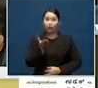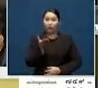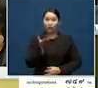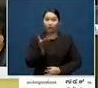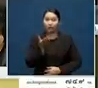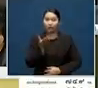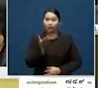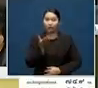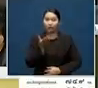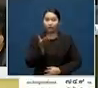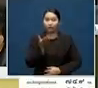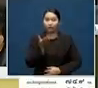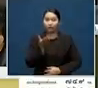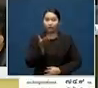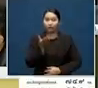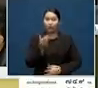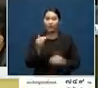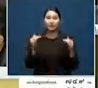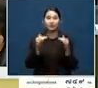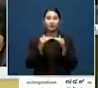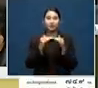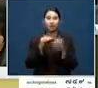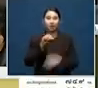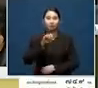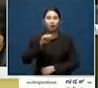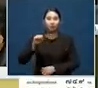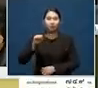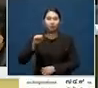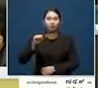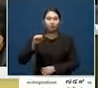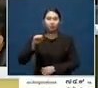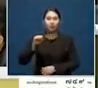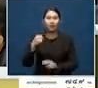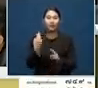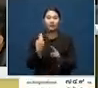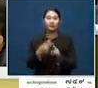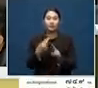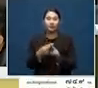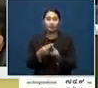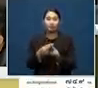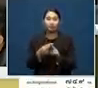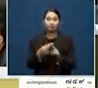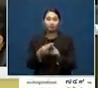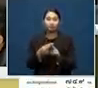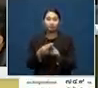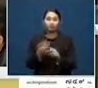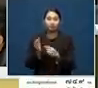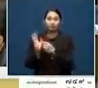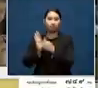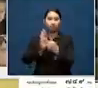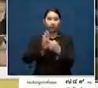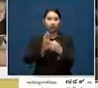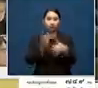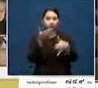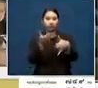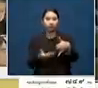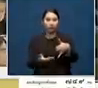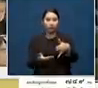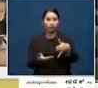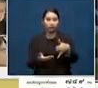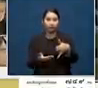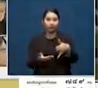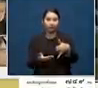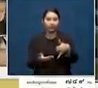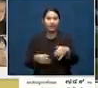ะเห็นแนวทางชัดเจนแล้วว่าสภาจะรับหรือไม่รับนะฮะถ้าไม่รับเพื่อไทยอาจจะไปคุยกับก้าวไกลว่าขอให้